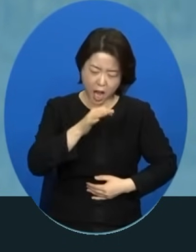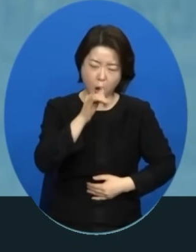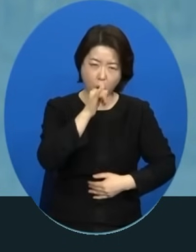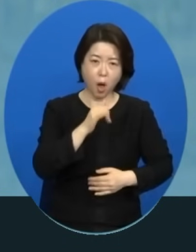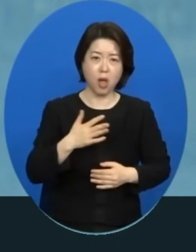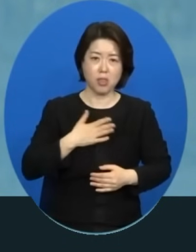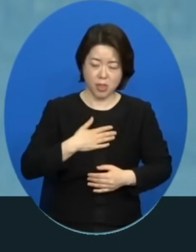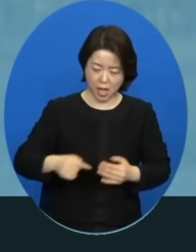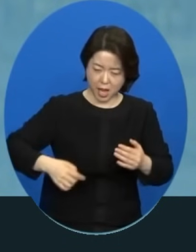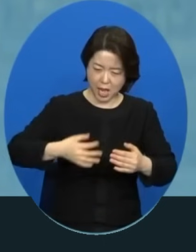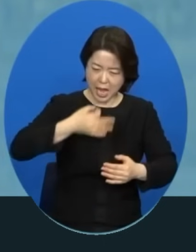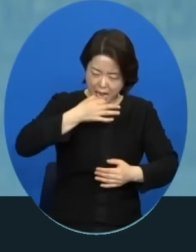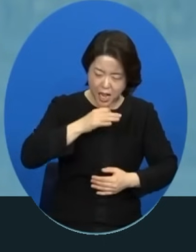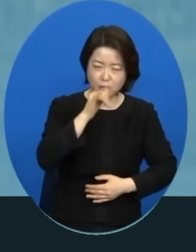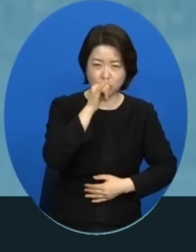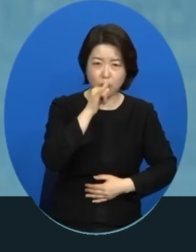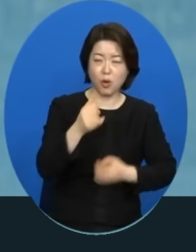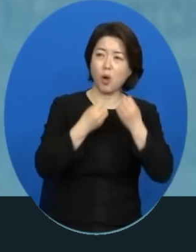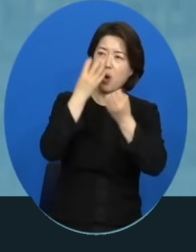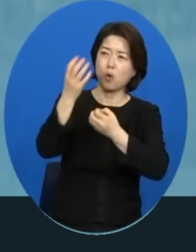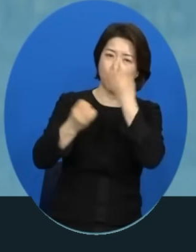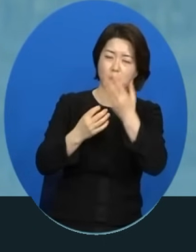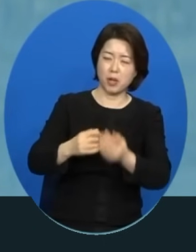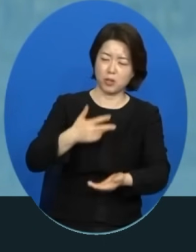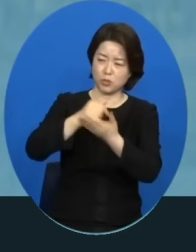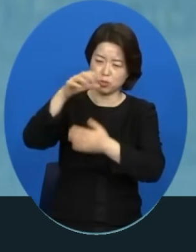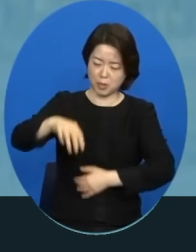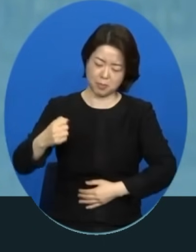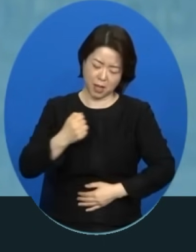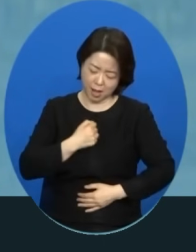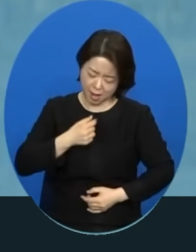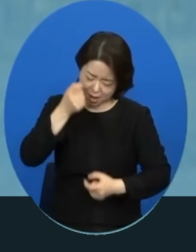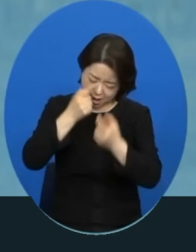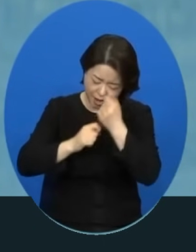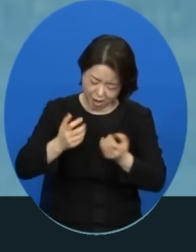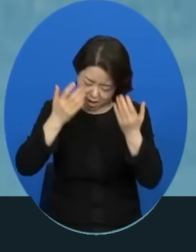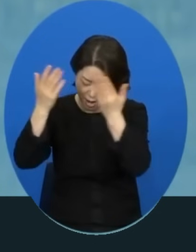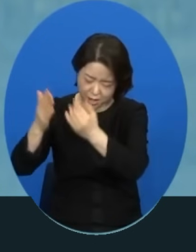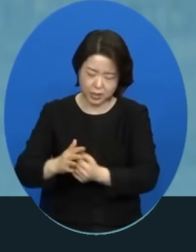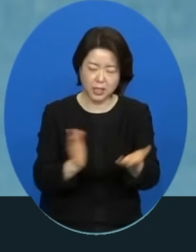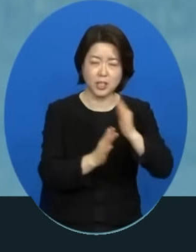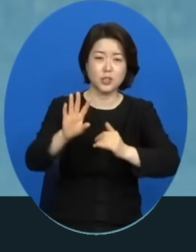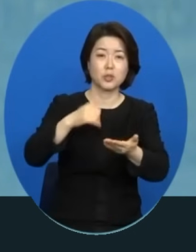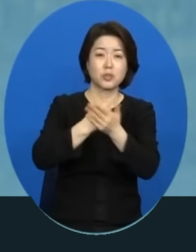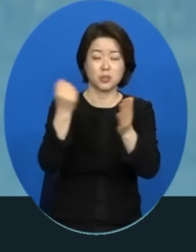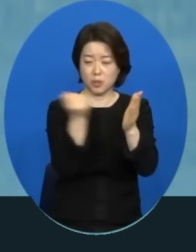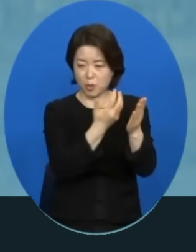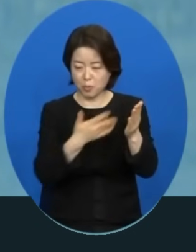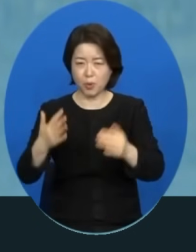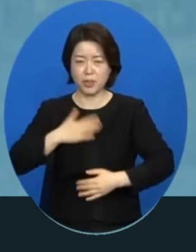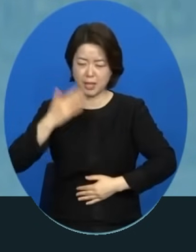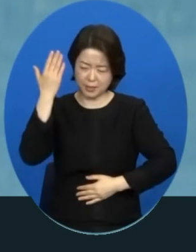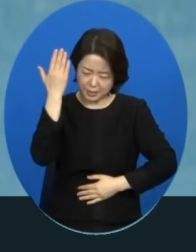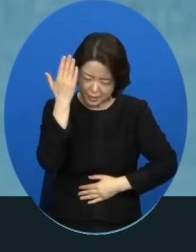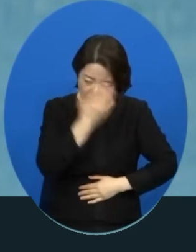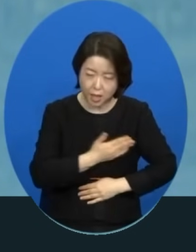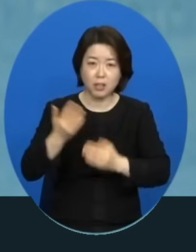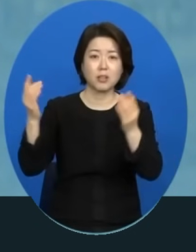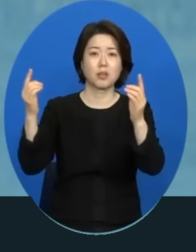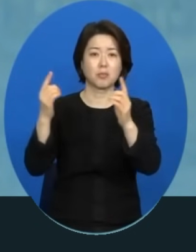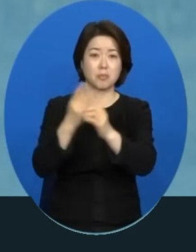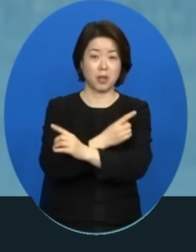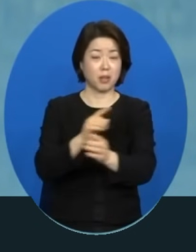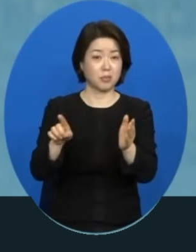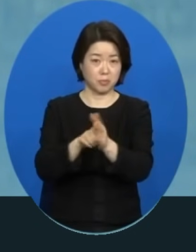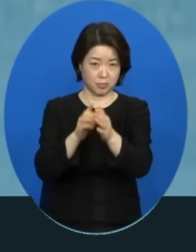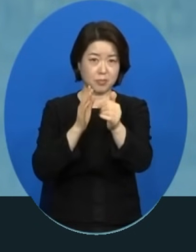우리 안에 탐심이 있습니다 라고 고백하고 주 앞에 애통해만 나갈 때에 그 예수 그리스도의 보혈이 우리를 정결케 하신 줄로 믿으시길